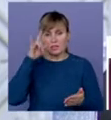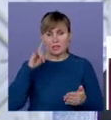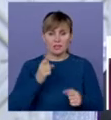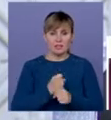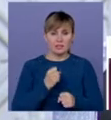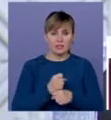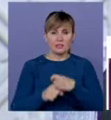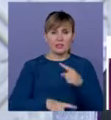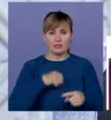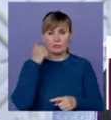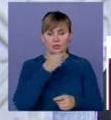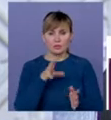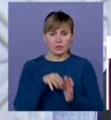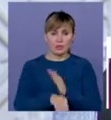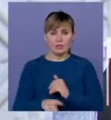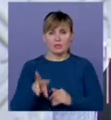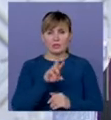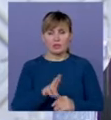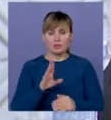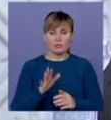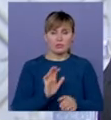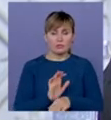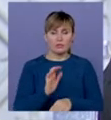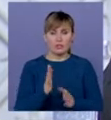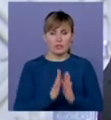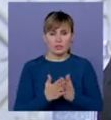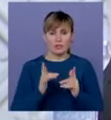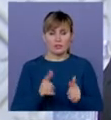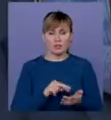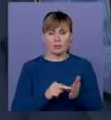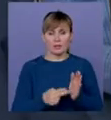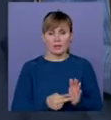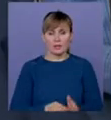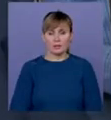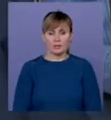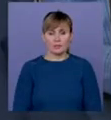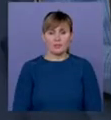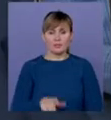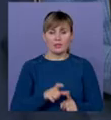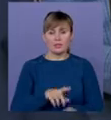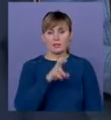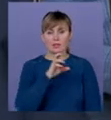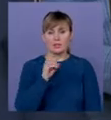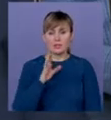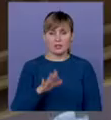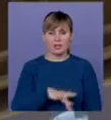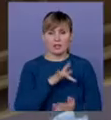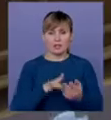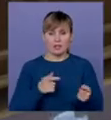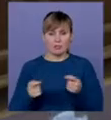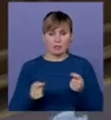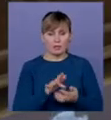бюджет следующего года начиная с января мы будем издавать вашей книге согласно плану по словам бахытжан сагинтаев а городская администрация